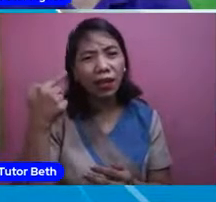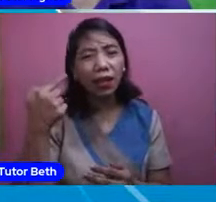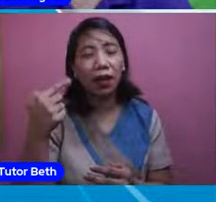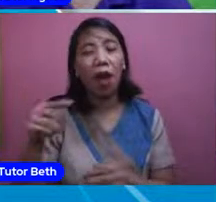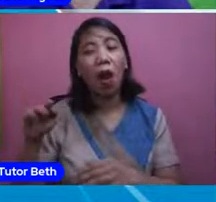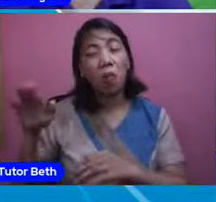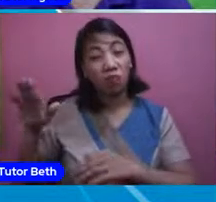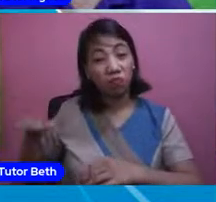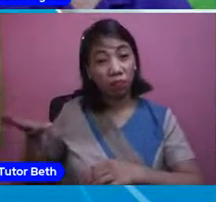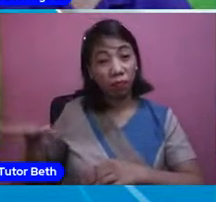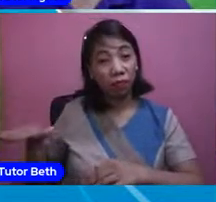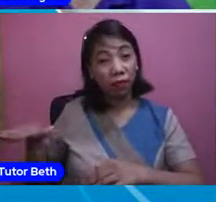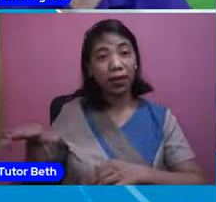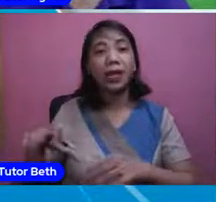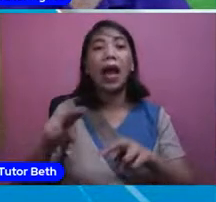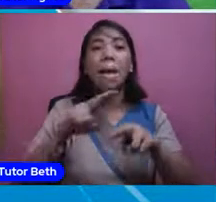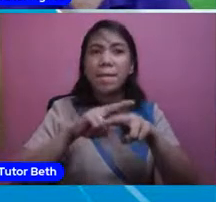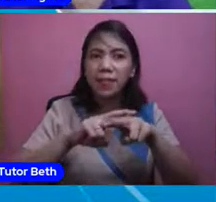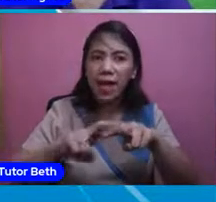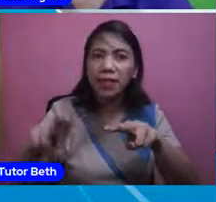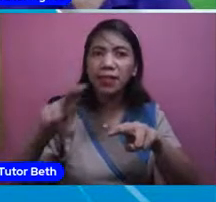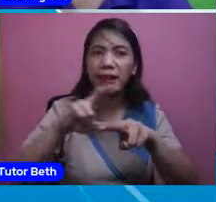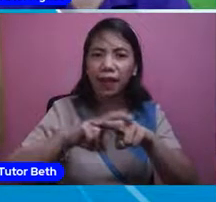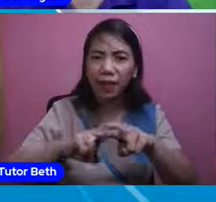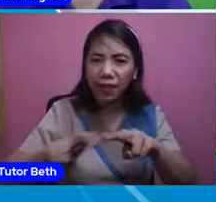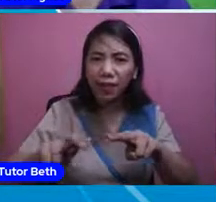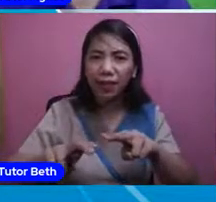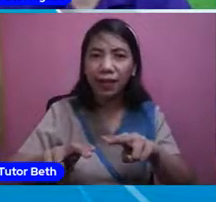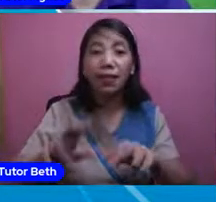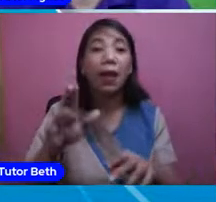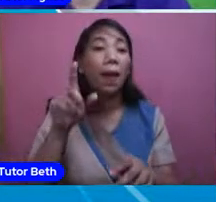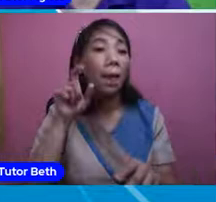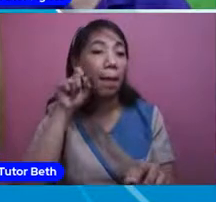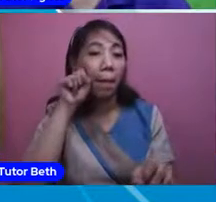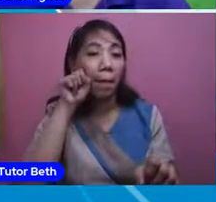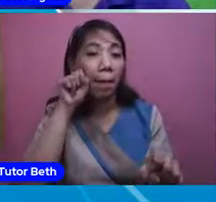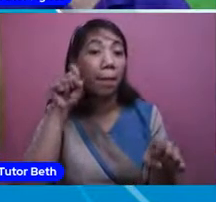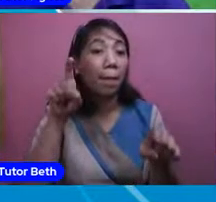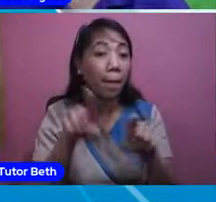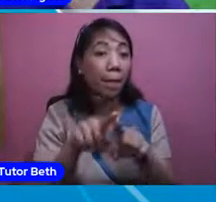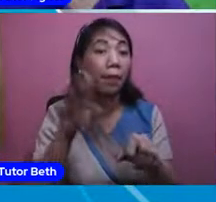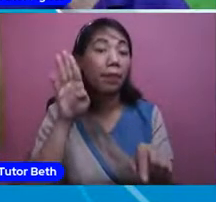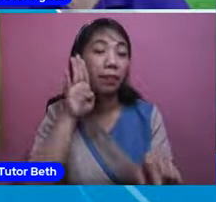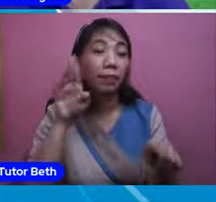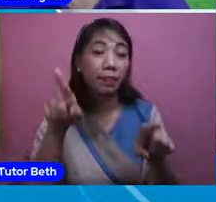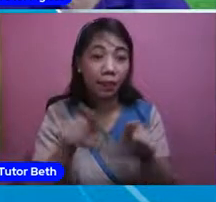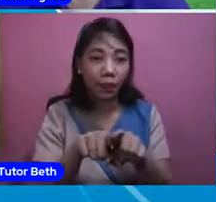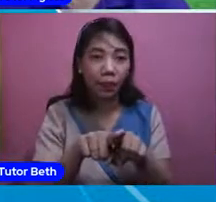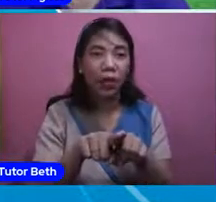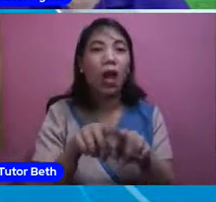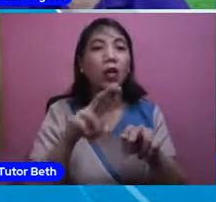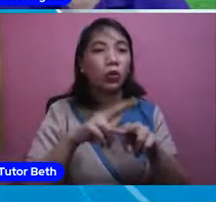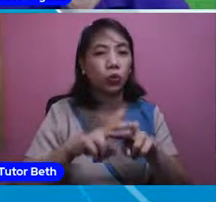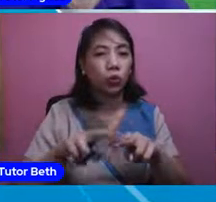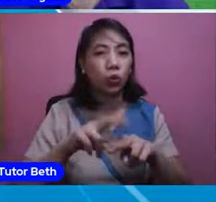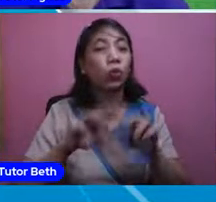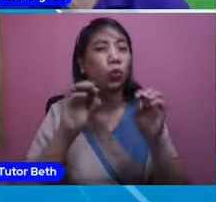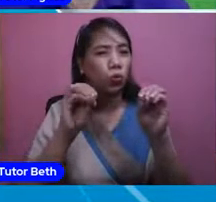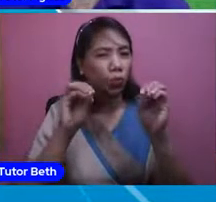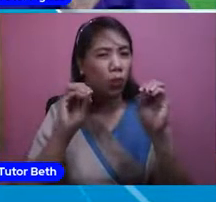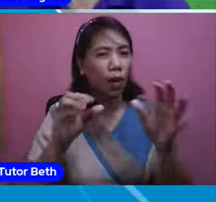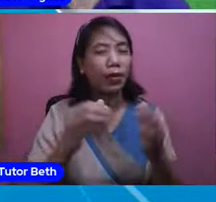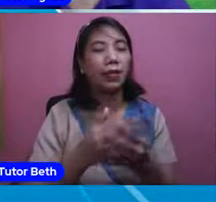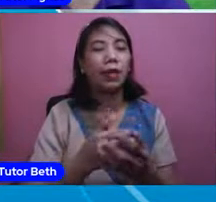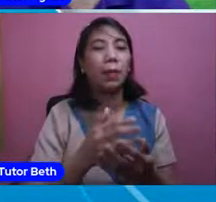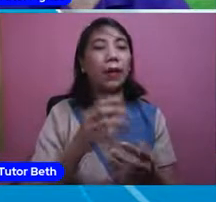pa lamang sila ng kanyang kuya, ng kanyang ate, ay naturuan na silang maging masipag